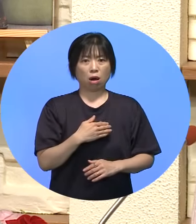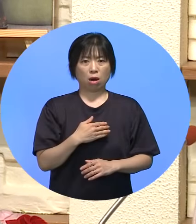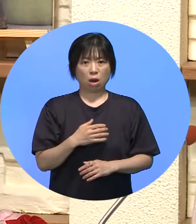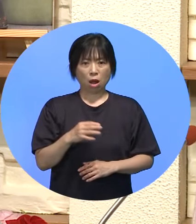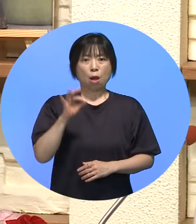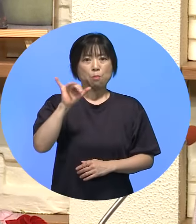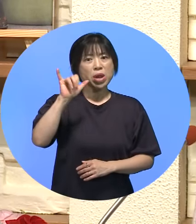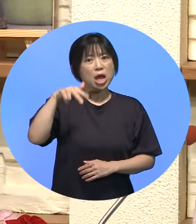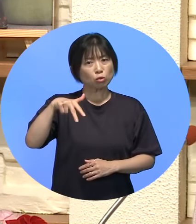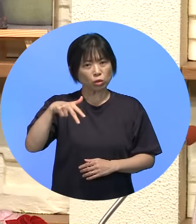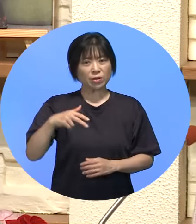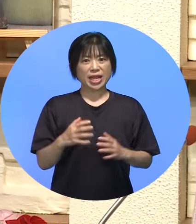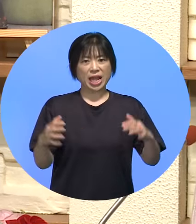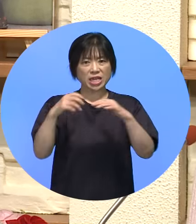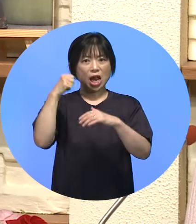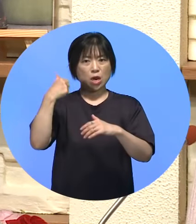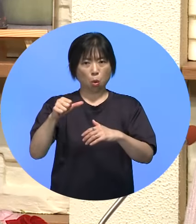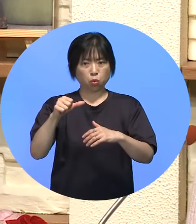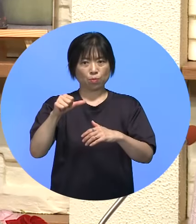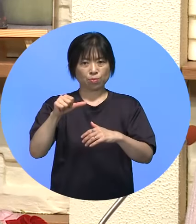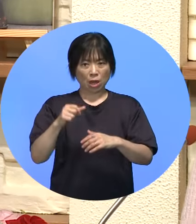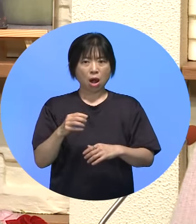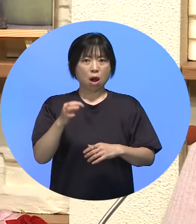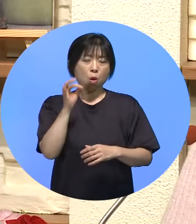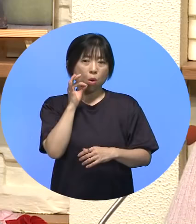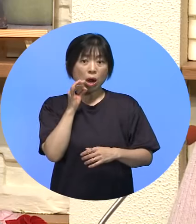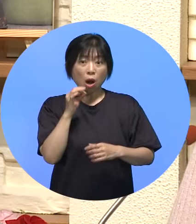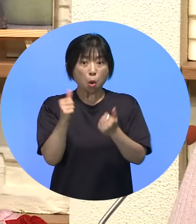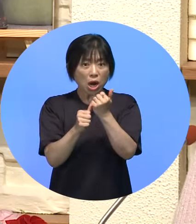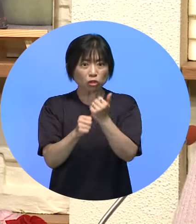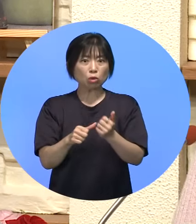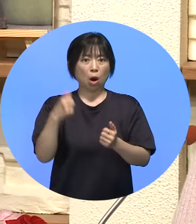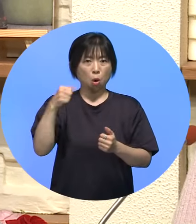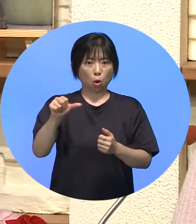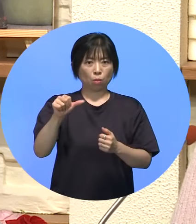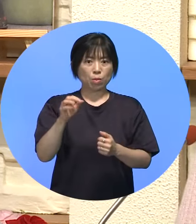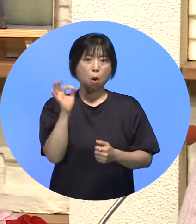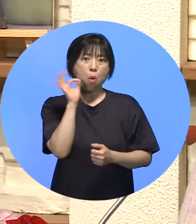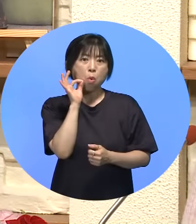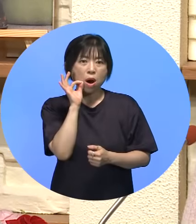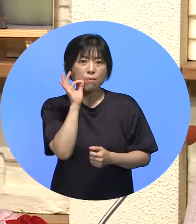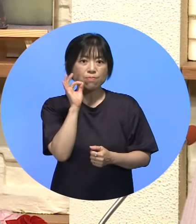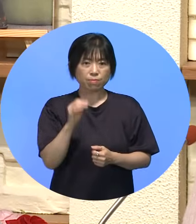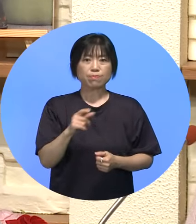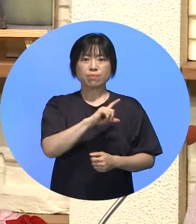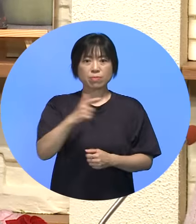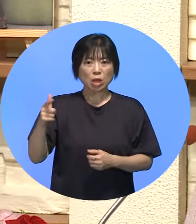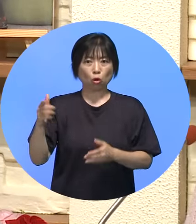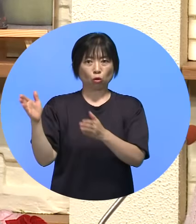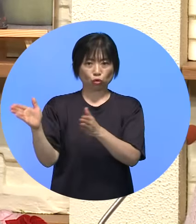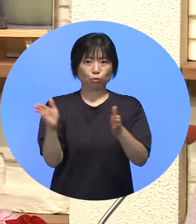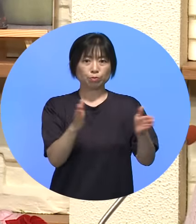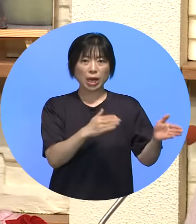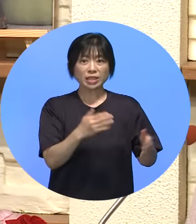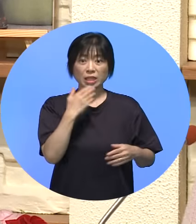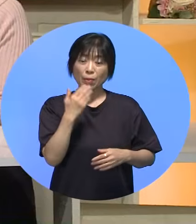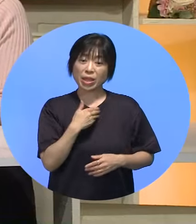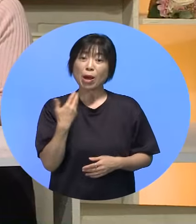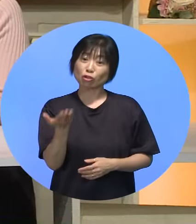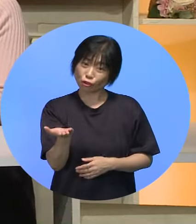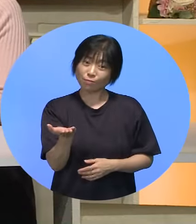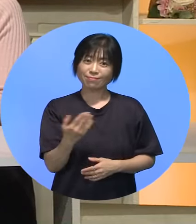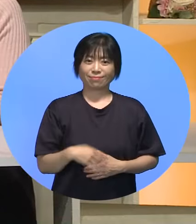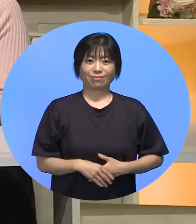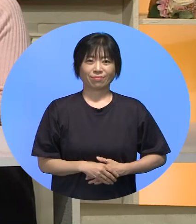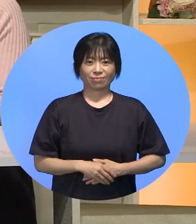5分タンパク質が5分おかずですですねそしてたん成果物5分はいご飯などですねこの順番で食べてます